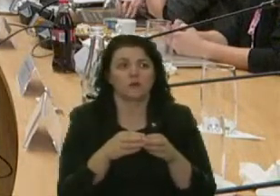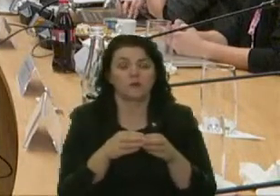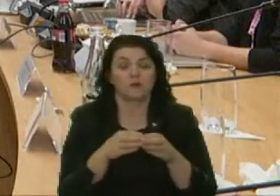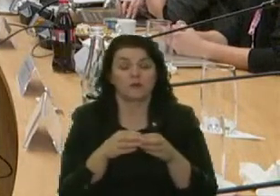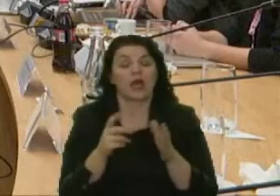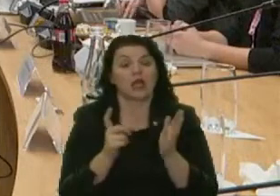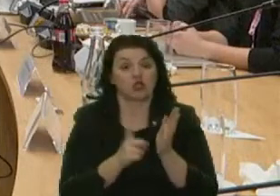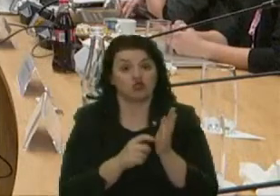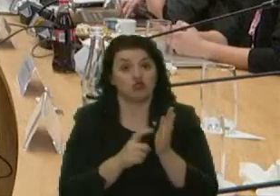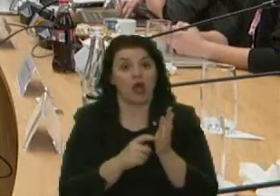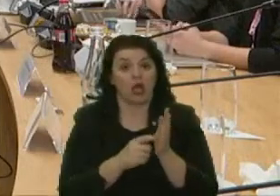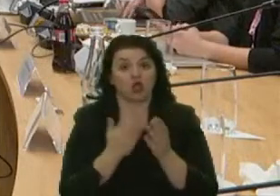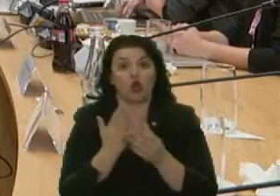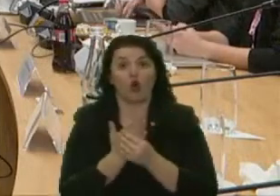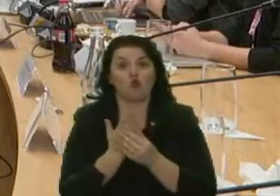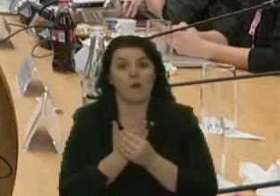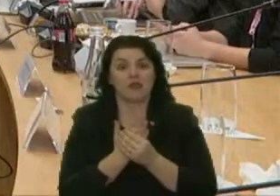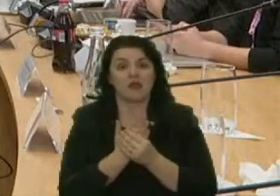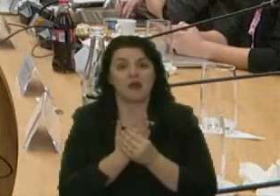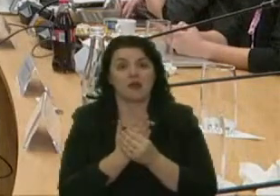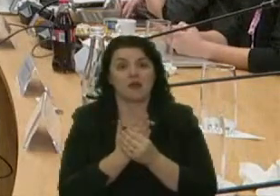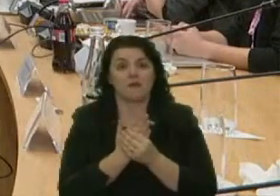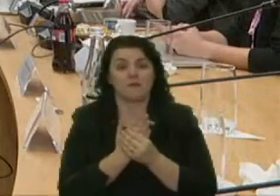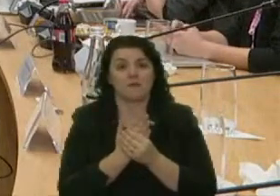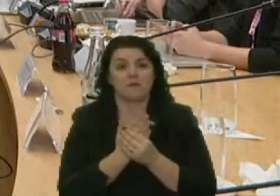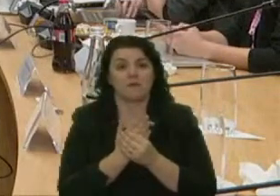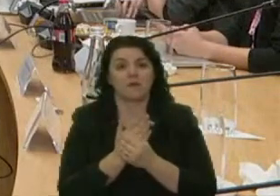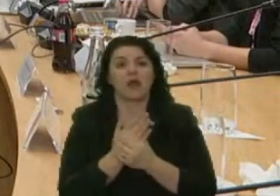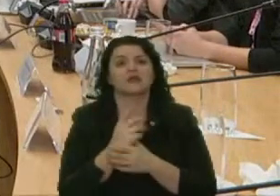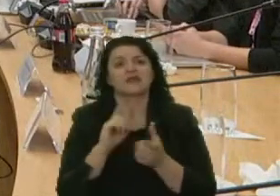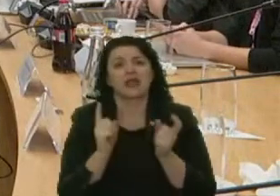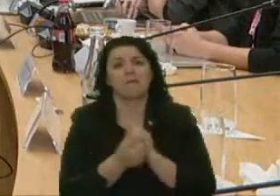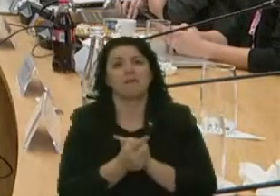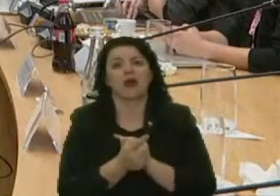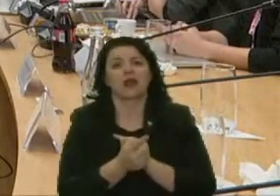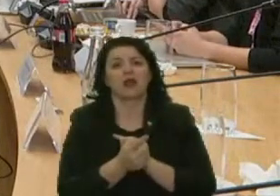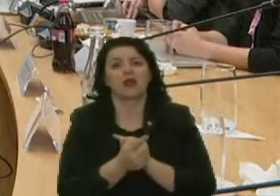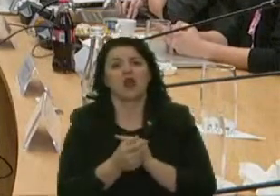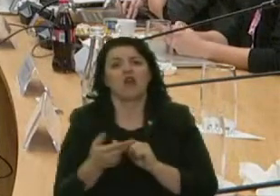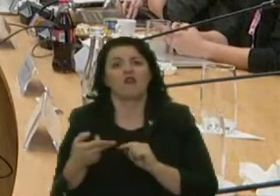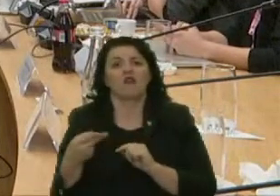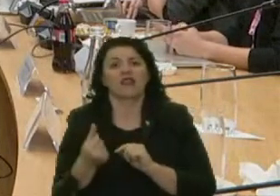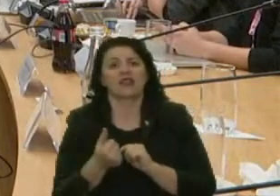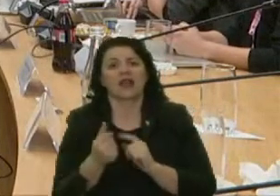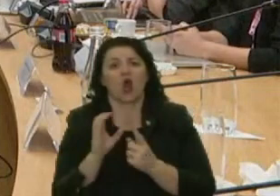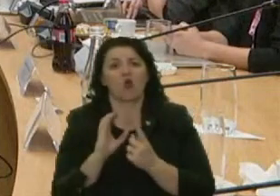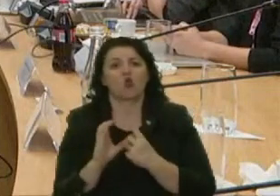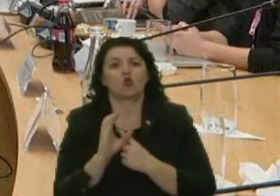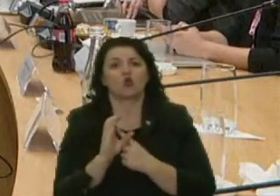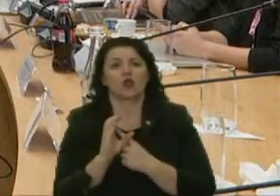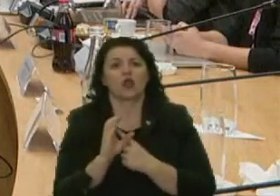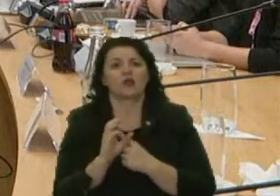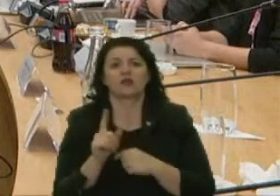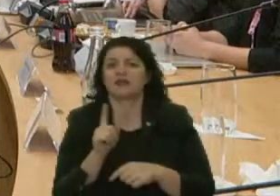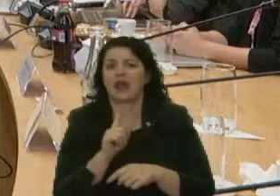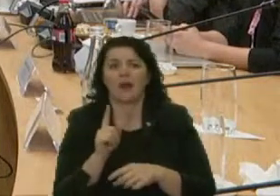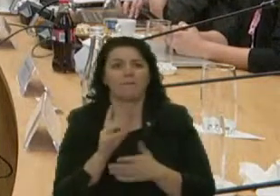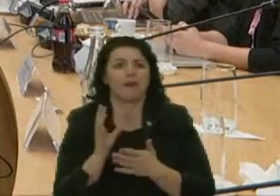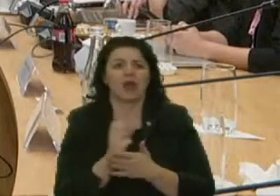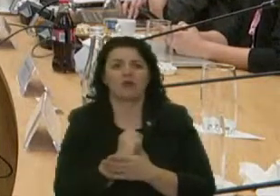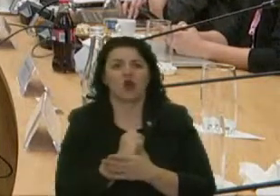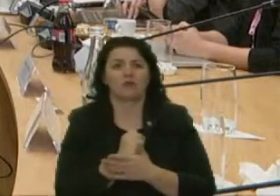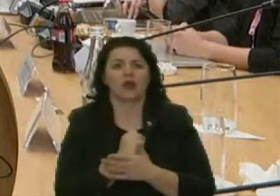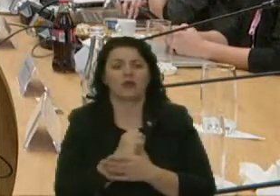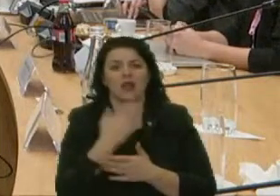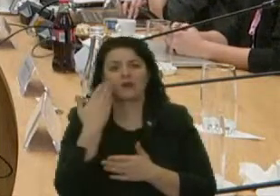care cere document abil de cel puțin patru ani schimbarea cadrului de finanțare a culturii actualmente neperformant